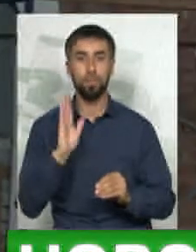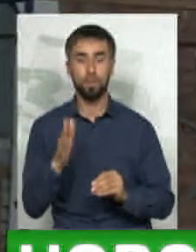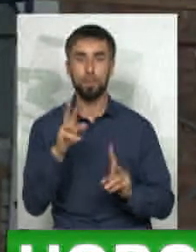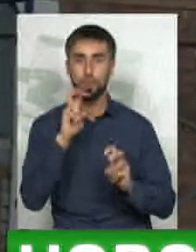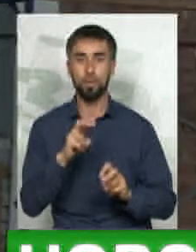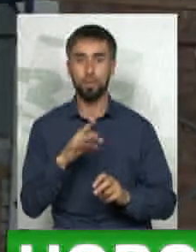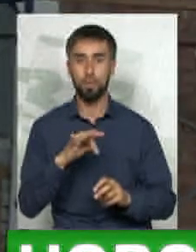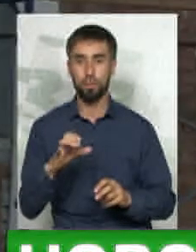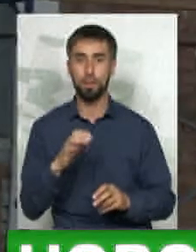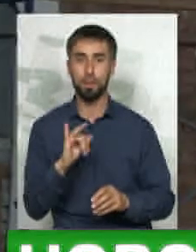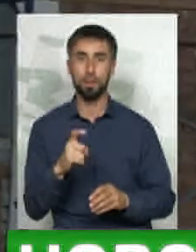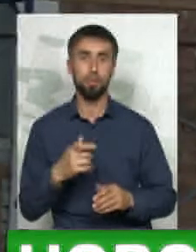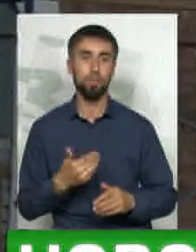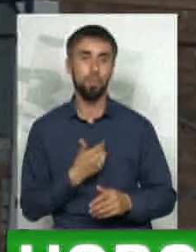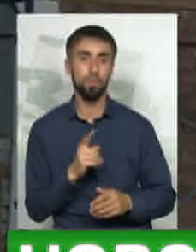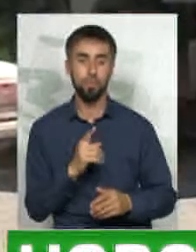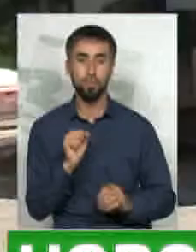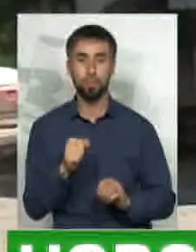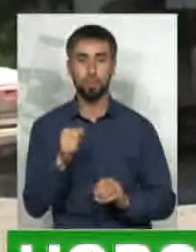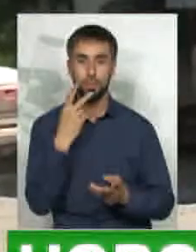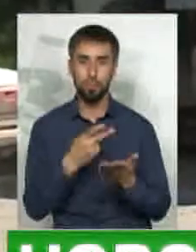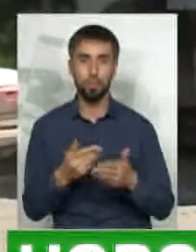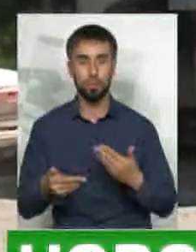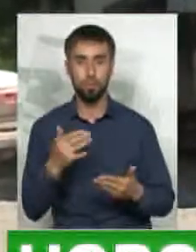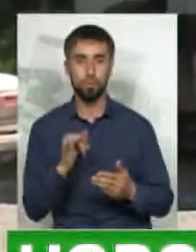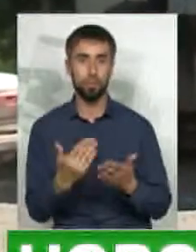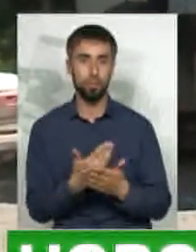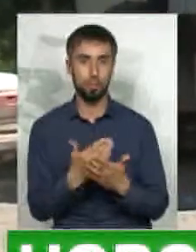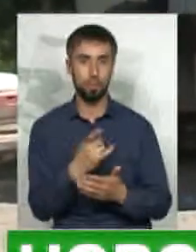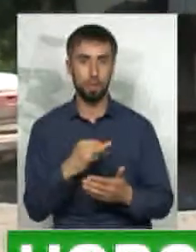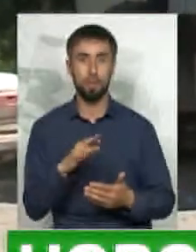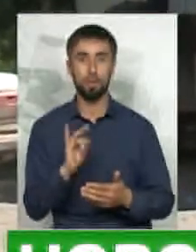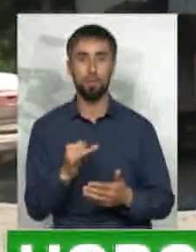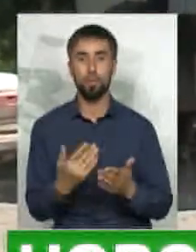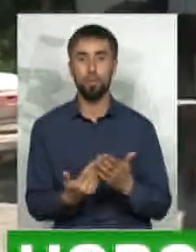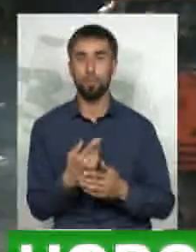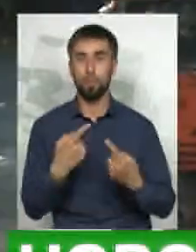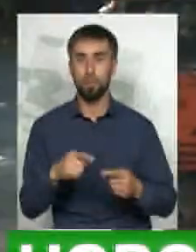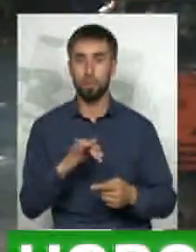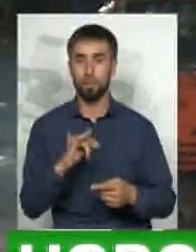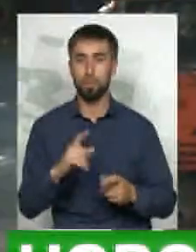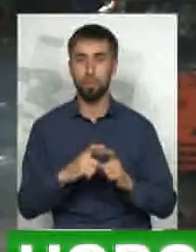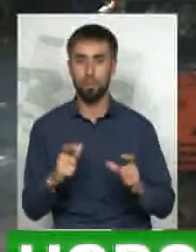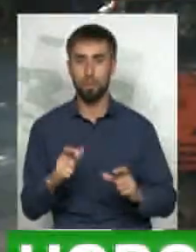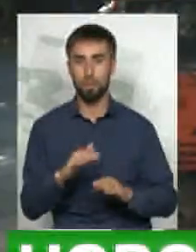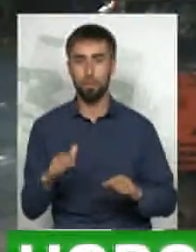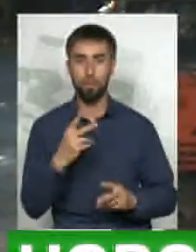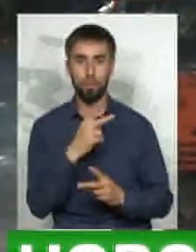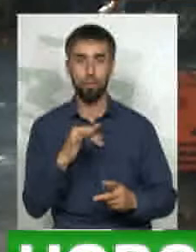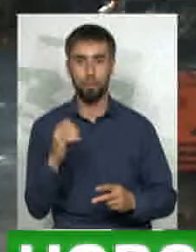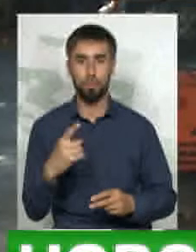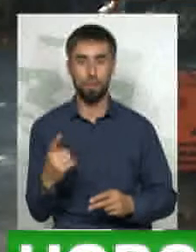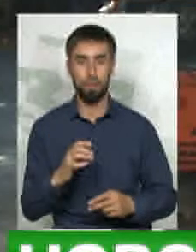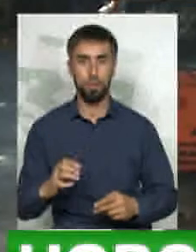искать компромисс. Их пожелания будут учтены и рассмотрены. Обновленное здание и совершенно другой интерьер школы дети увидят уже